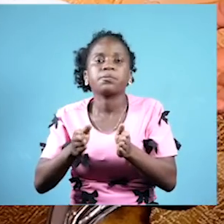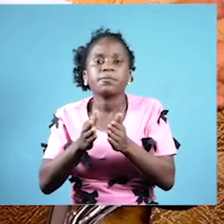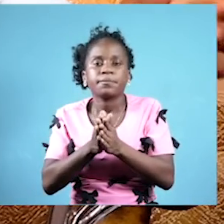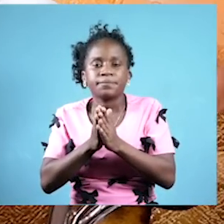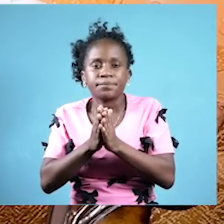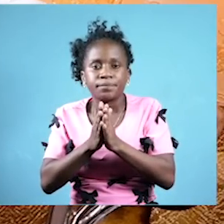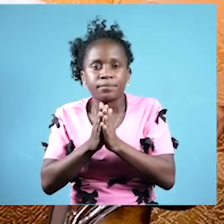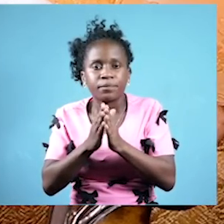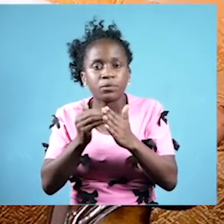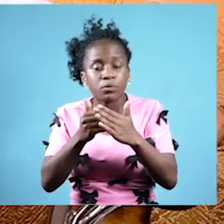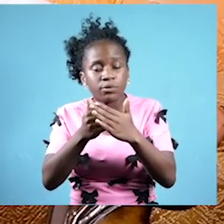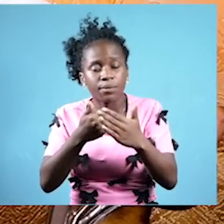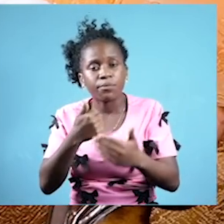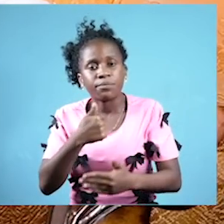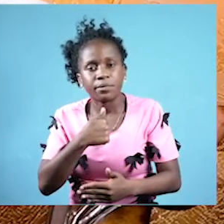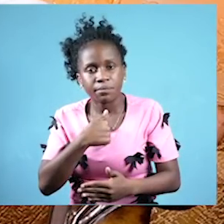kwa sababu mimi